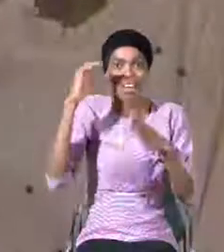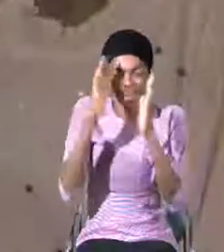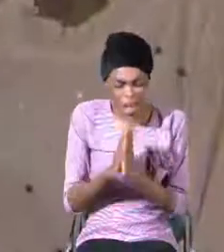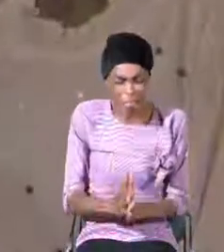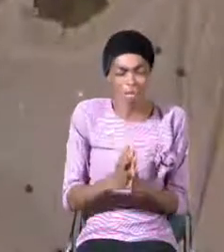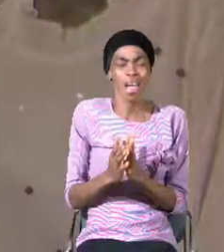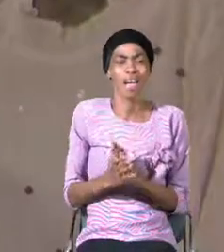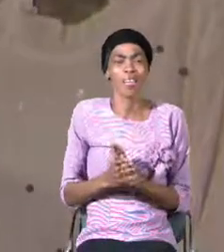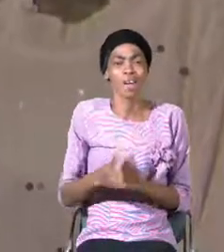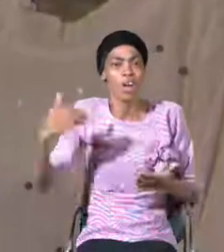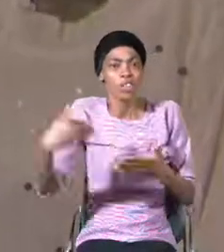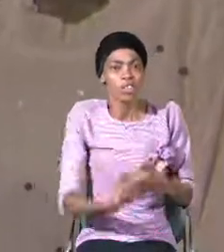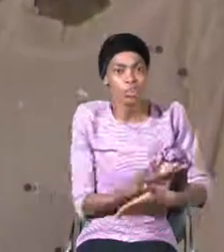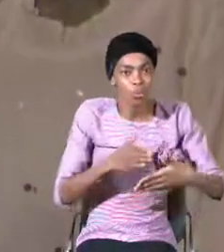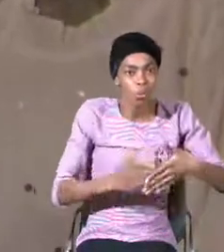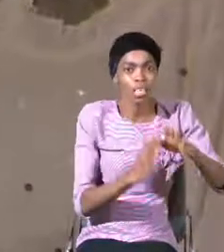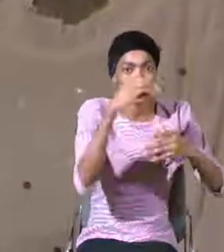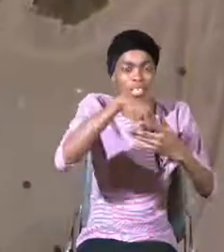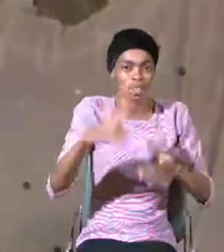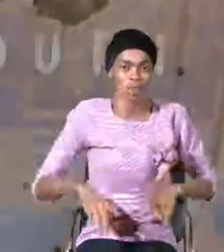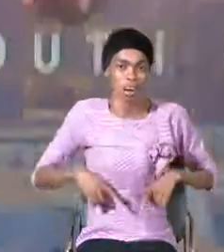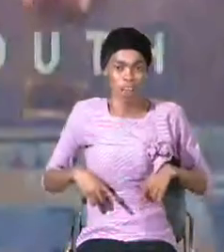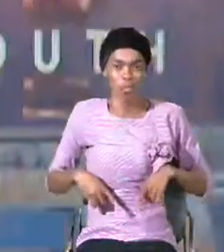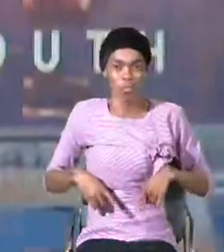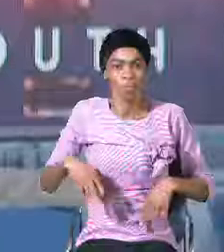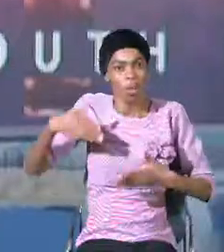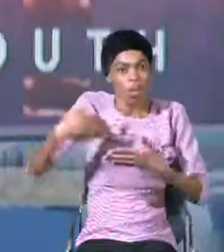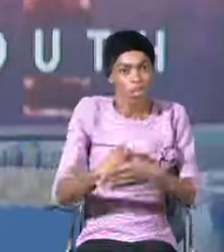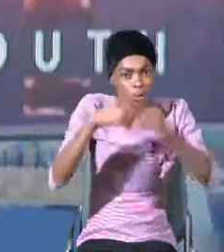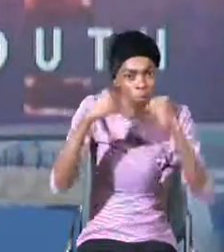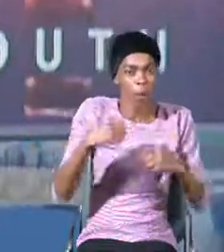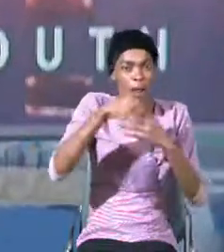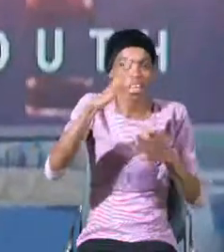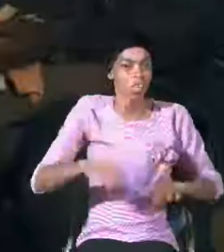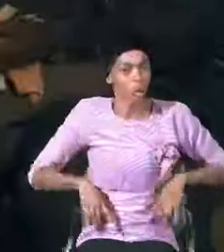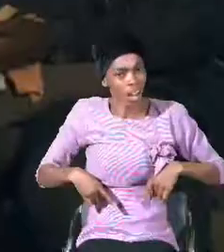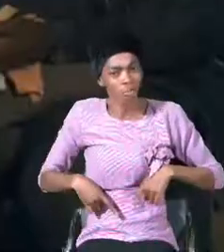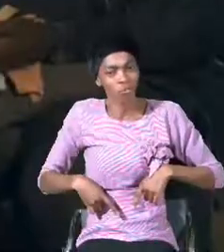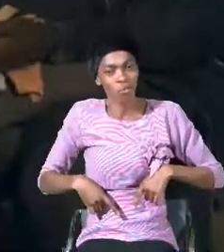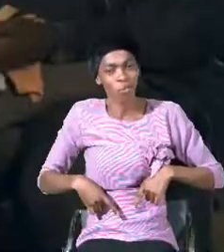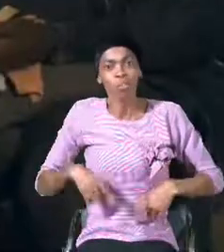vie. Une nouvelle direction dans ta vie. Une nouvelle puissance dans ta vie.